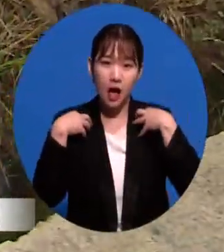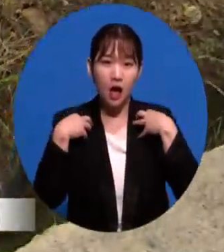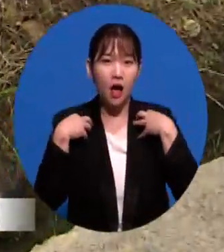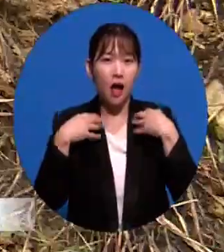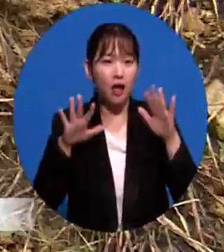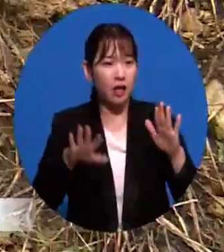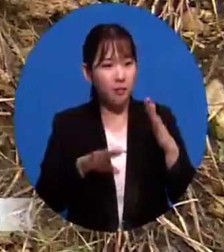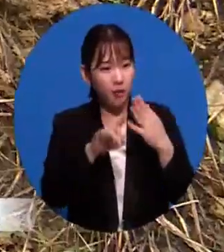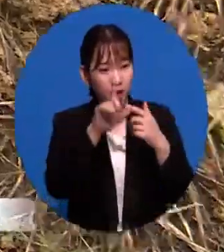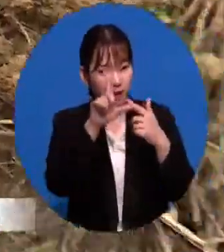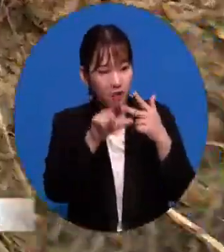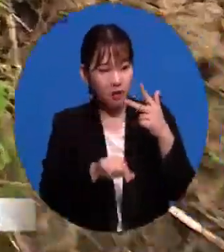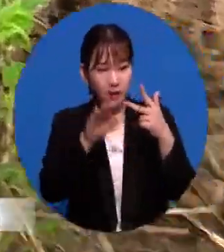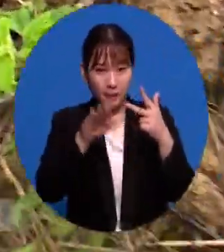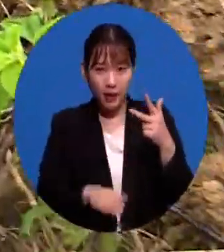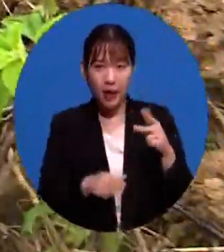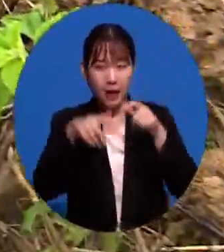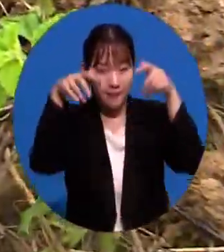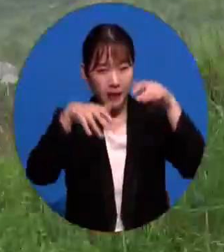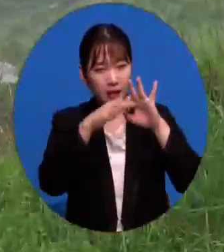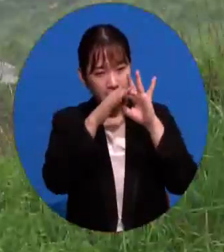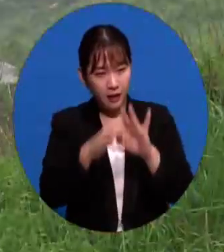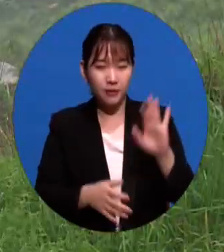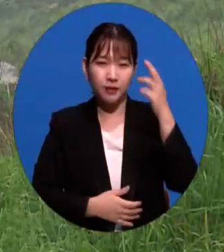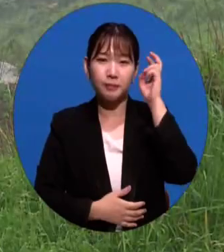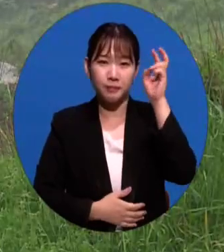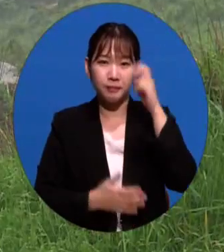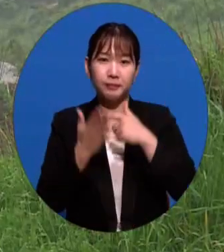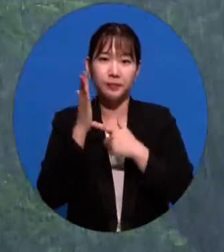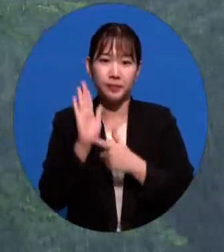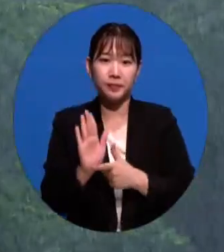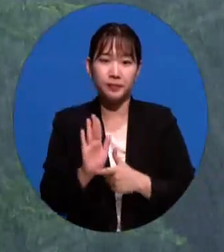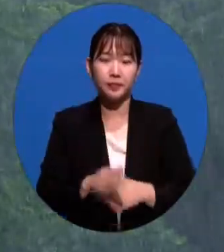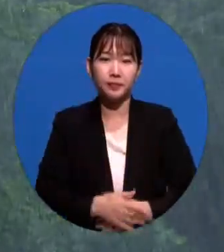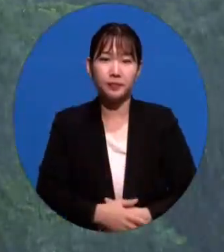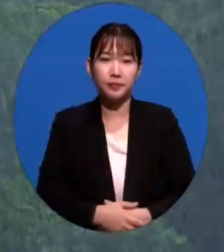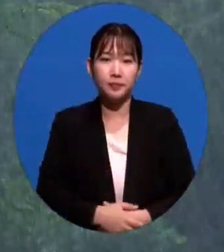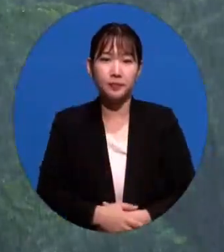영향으로 이달 말까지 장마가 이어질 것으로 내다봤습니다. MBC 뉴스 서희룡입니다.